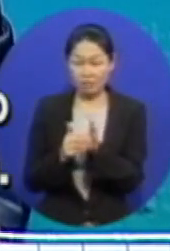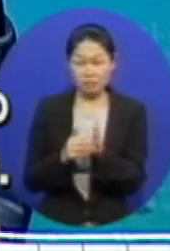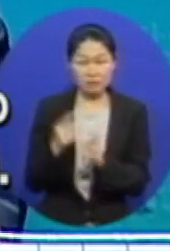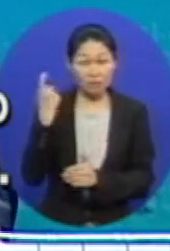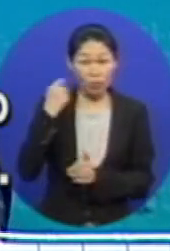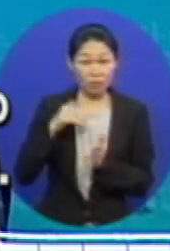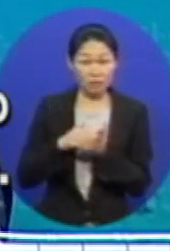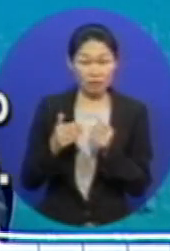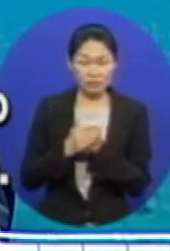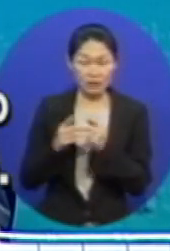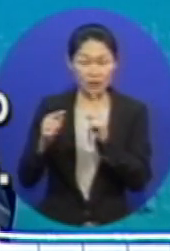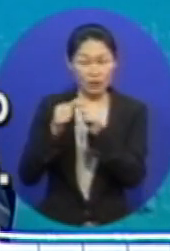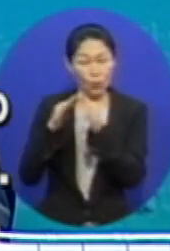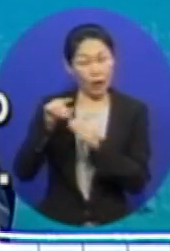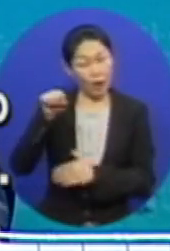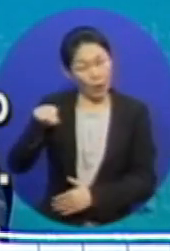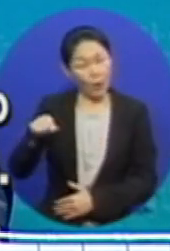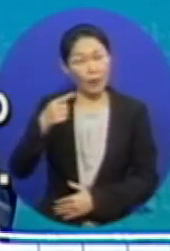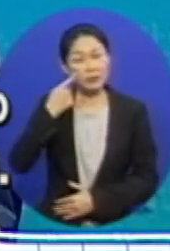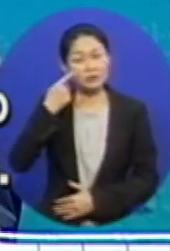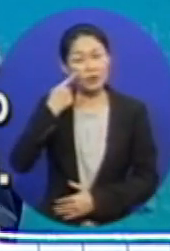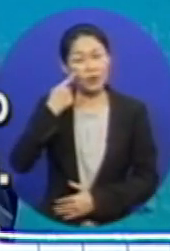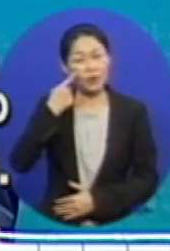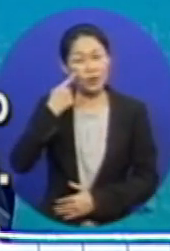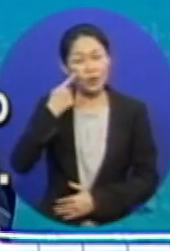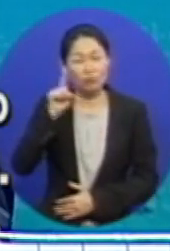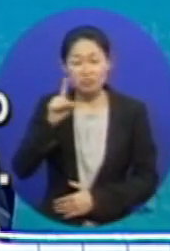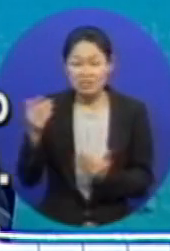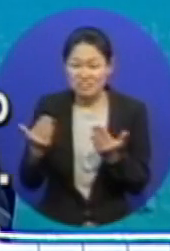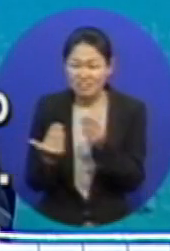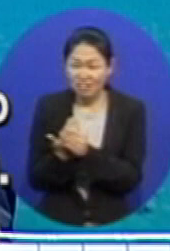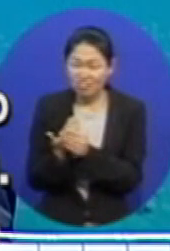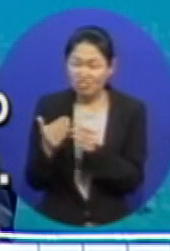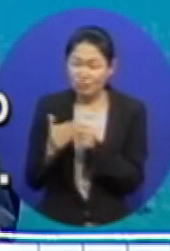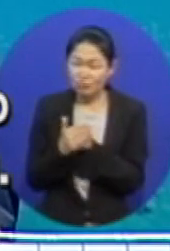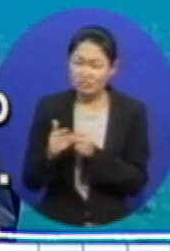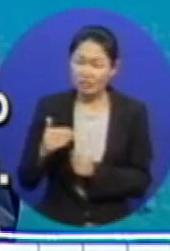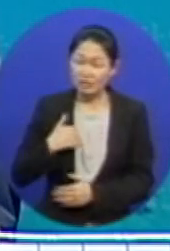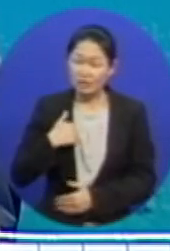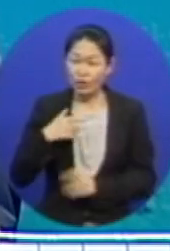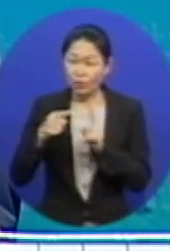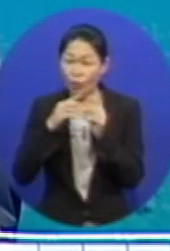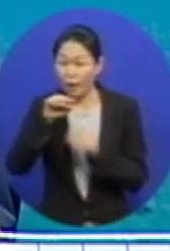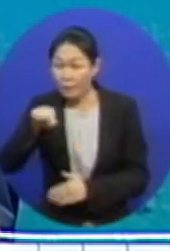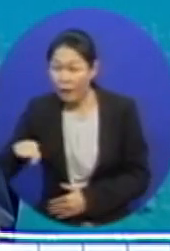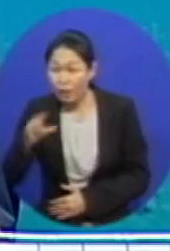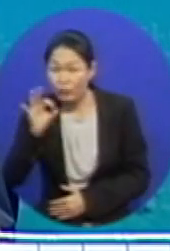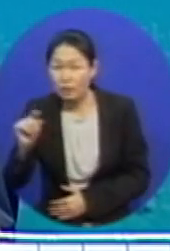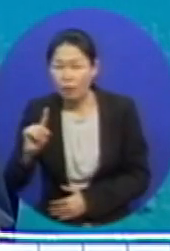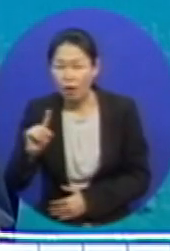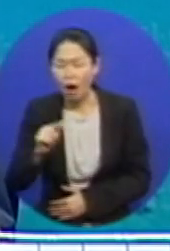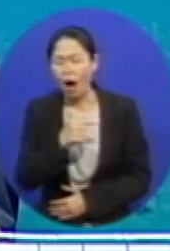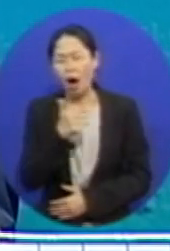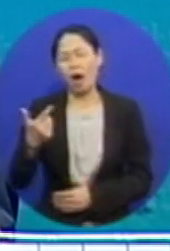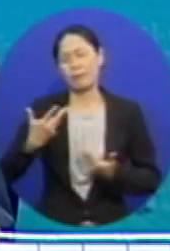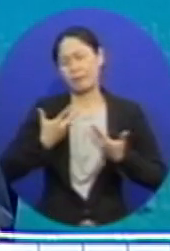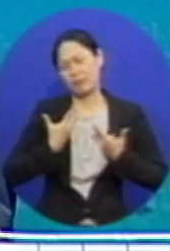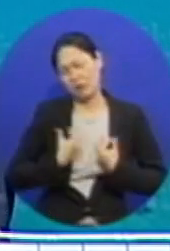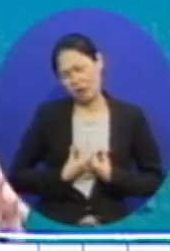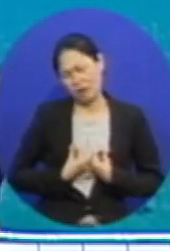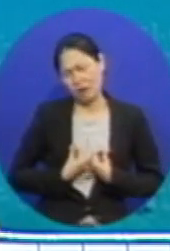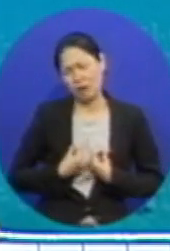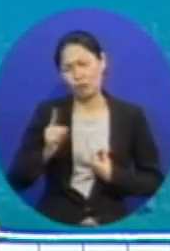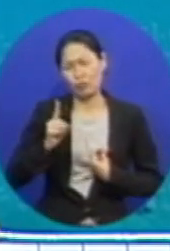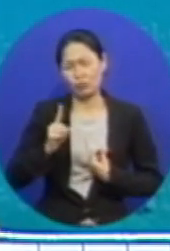교회를 나와 보았죠 무슨 일이 돋지 일어나 길래 나 와봤더니 크게 실망을 했어요